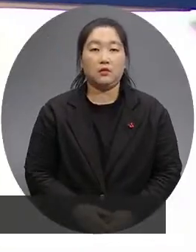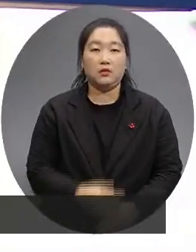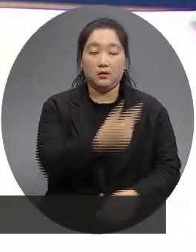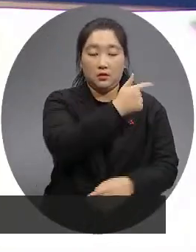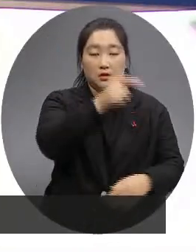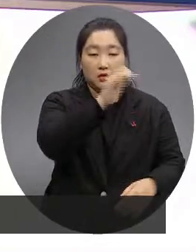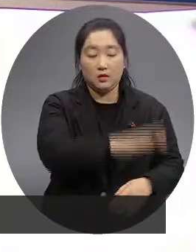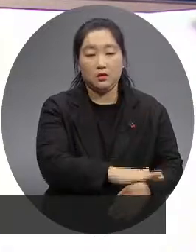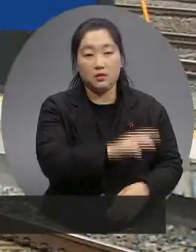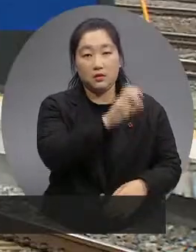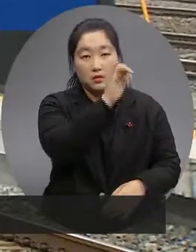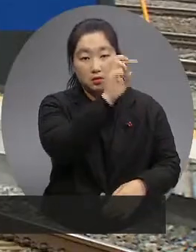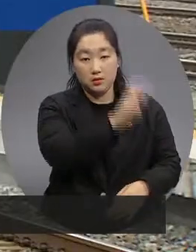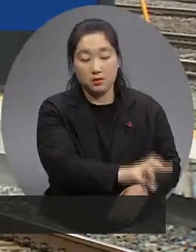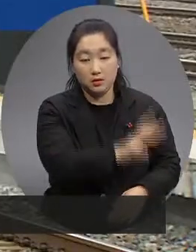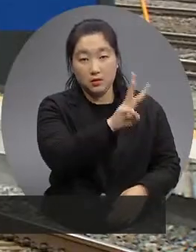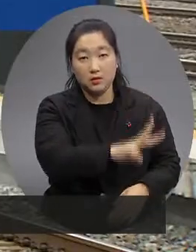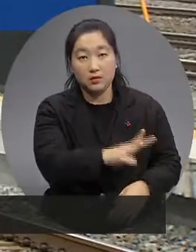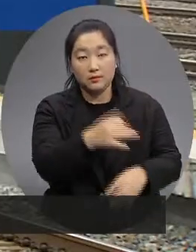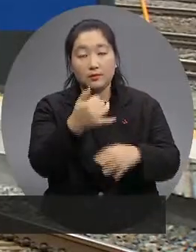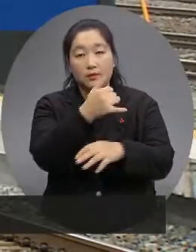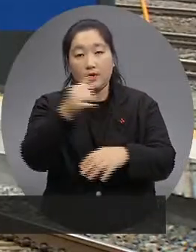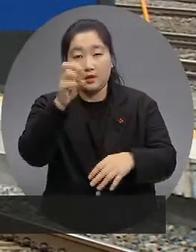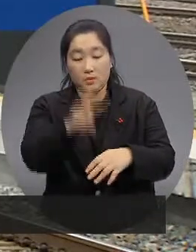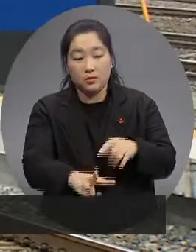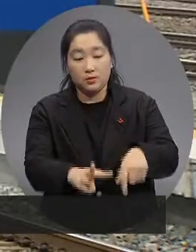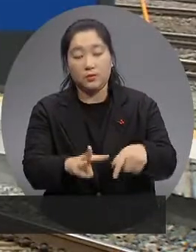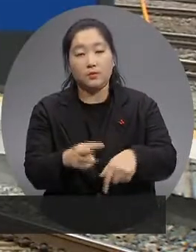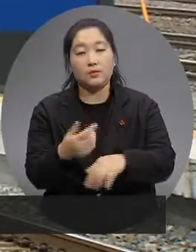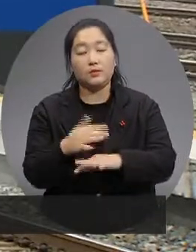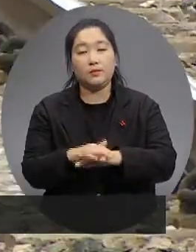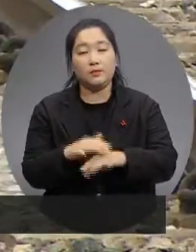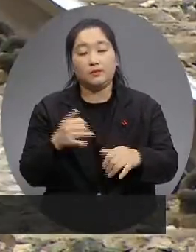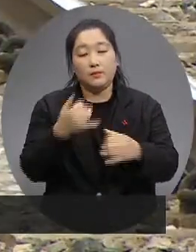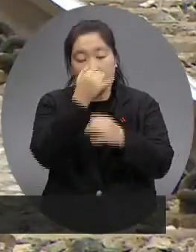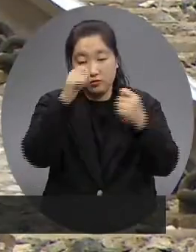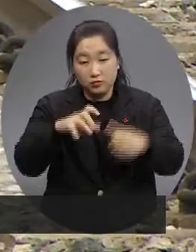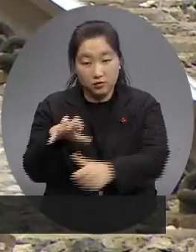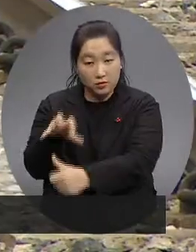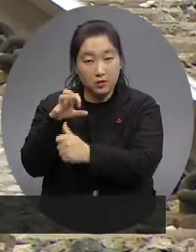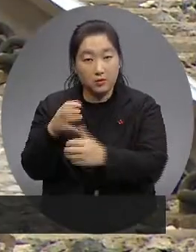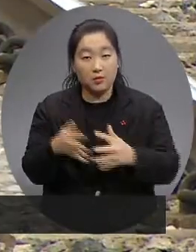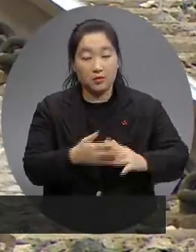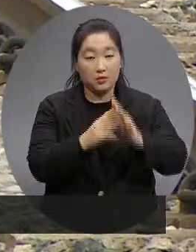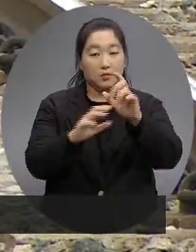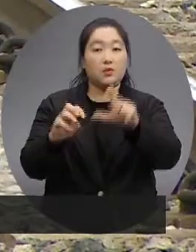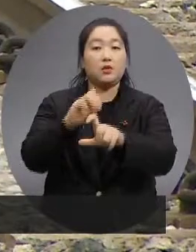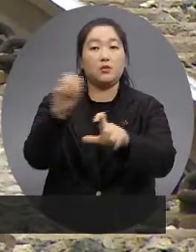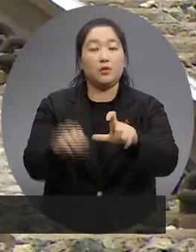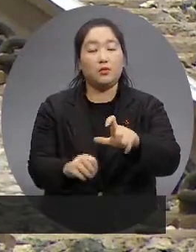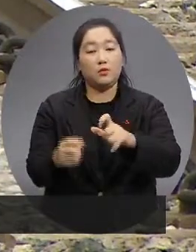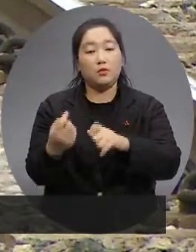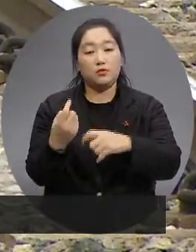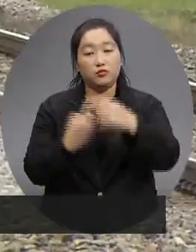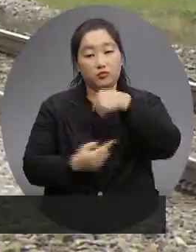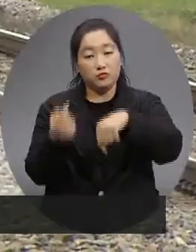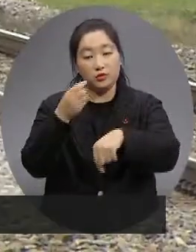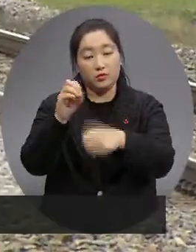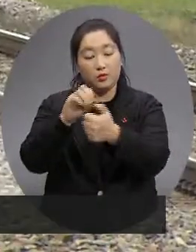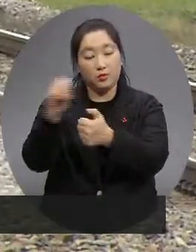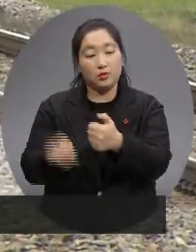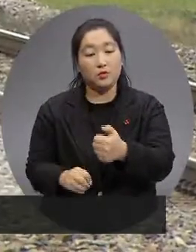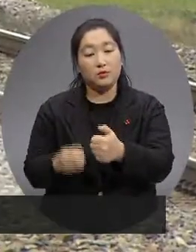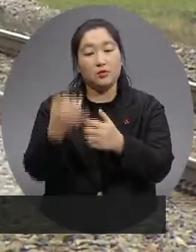세종 공항철도와 다름없는 충북선 활용안을 선택하면 건설비의 15%와 절반의 운영비를